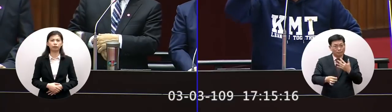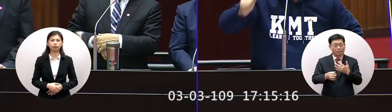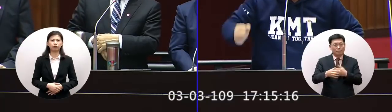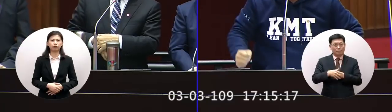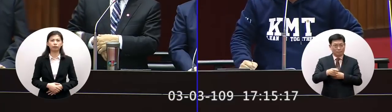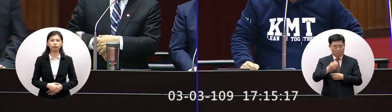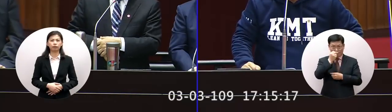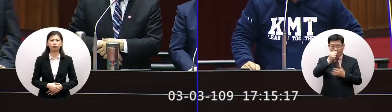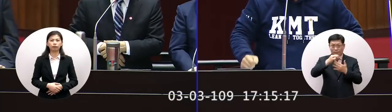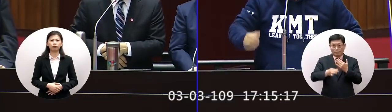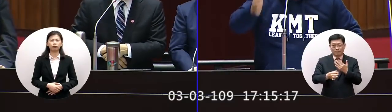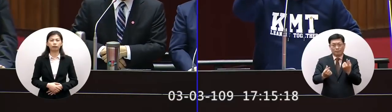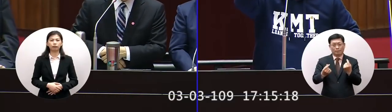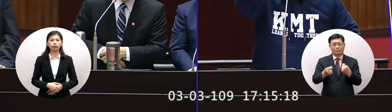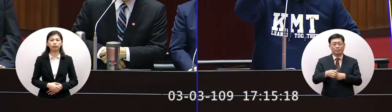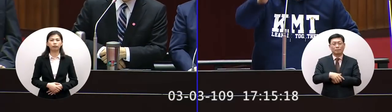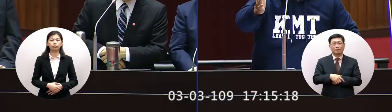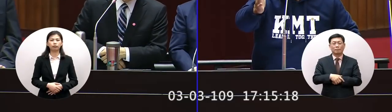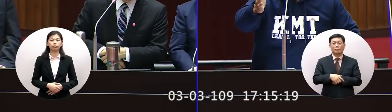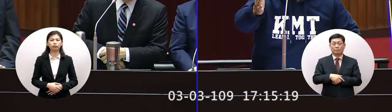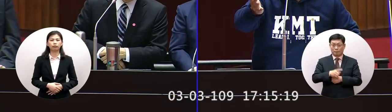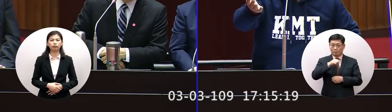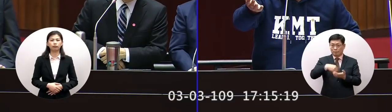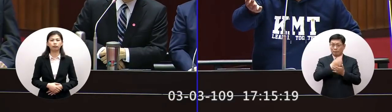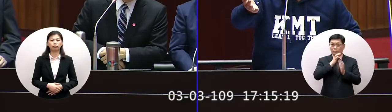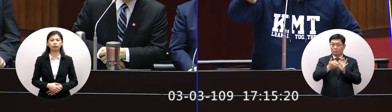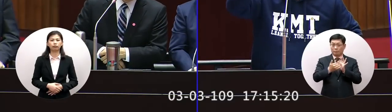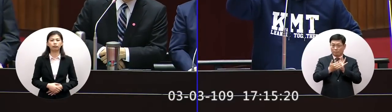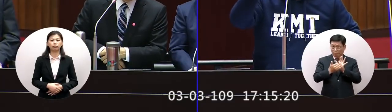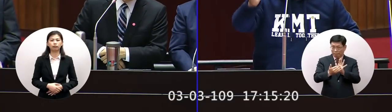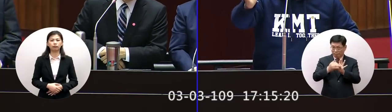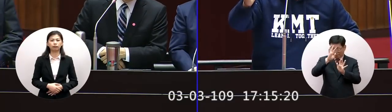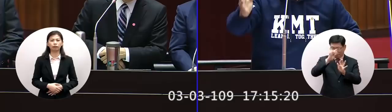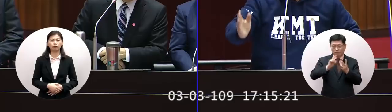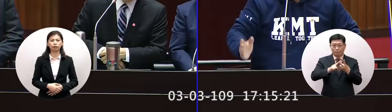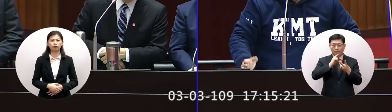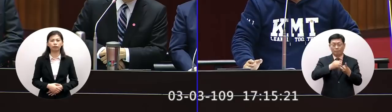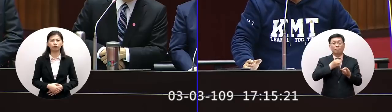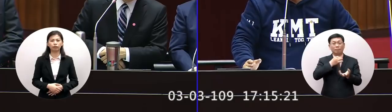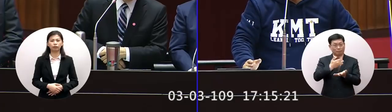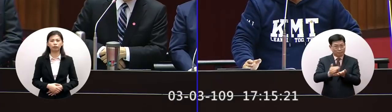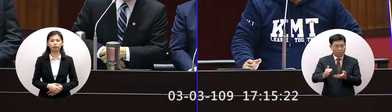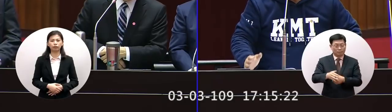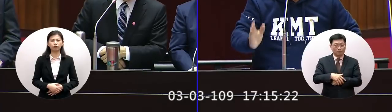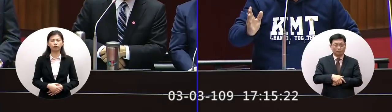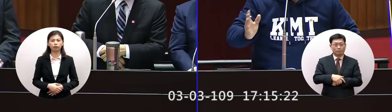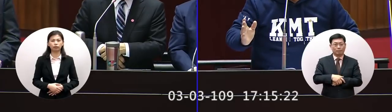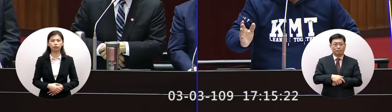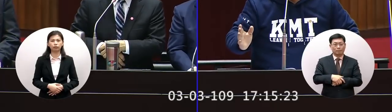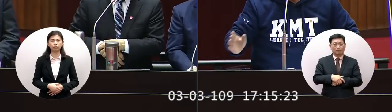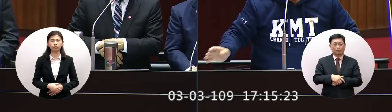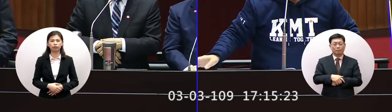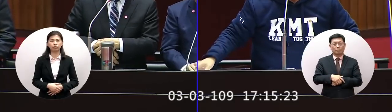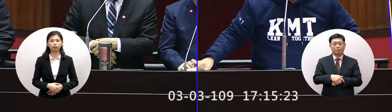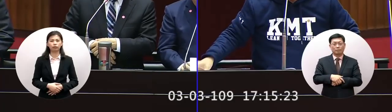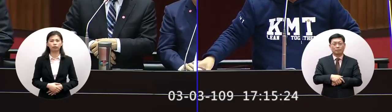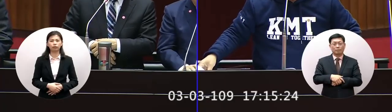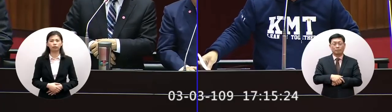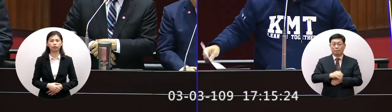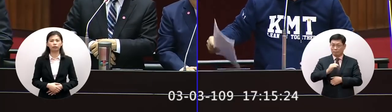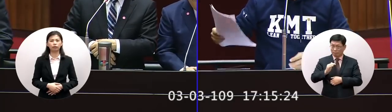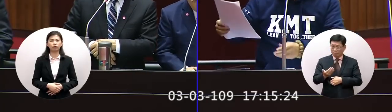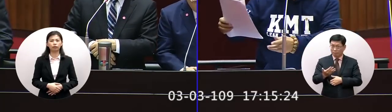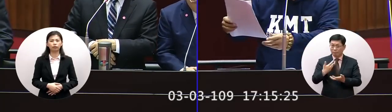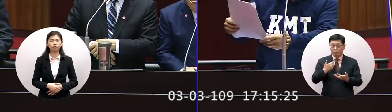SARS 这个特别条例啦，它只有防疫、纾困，知无？但